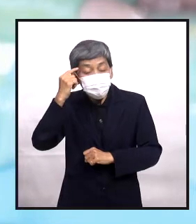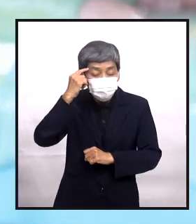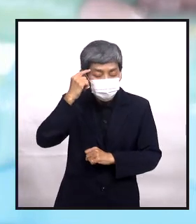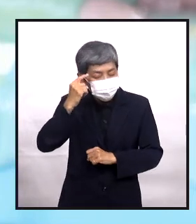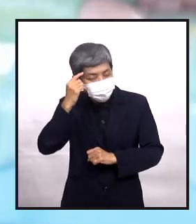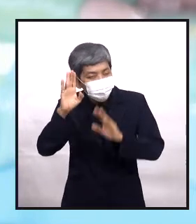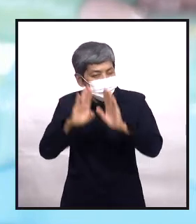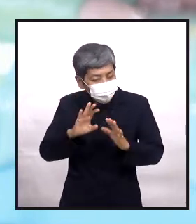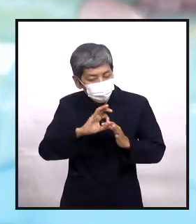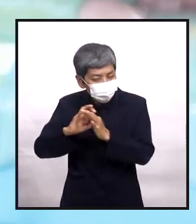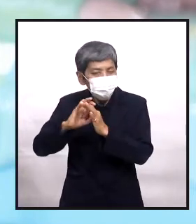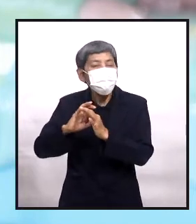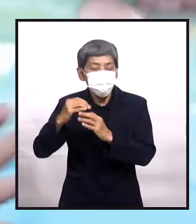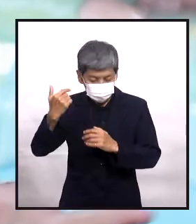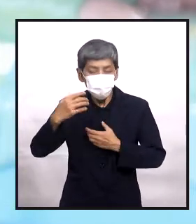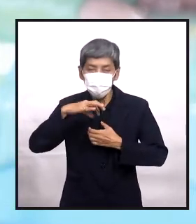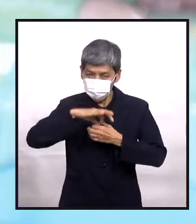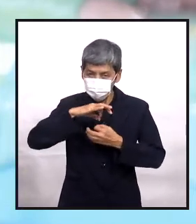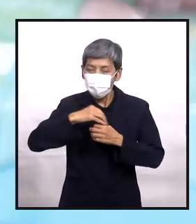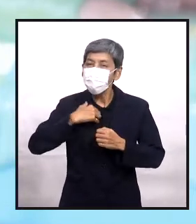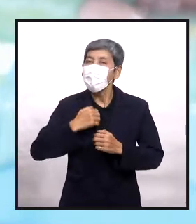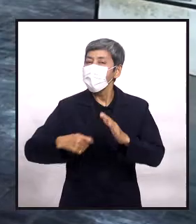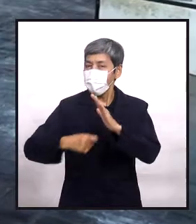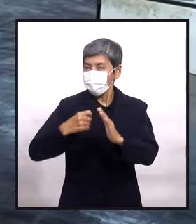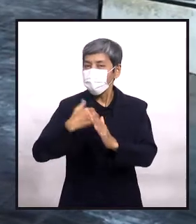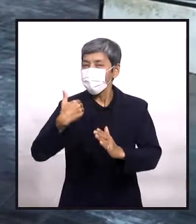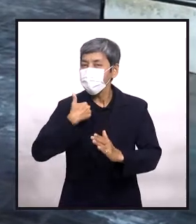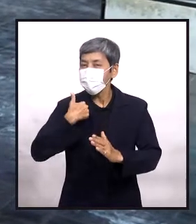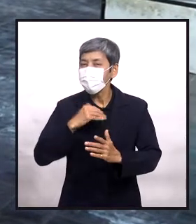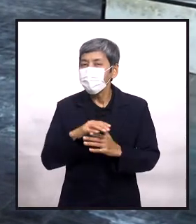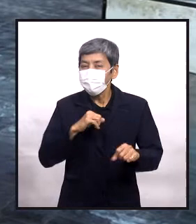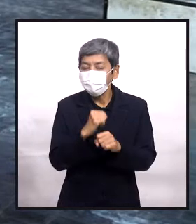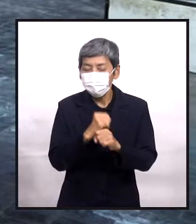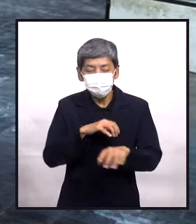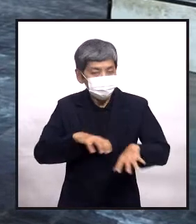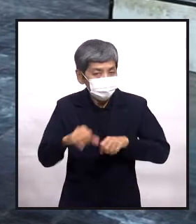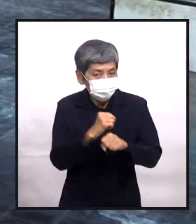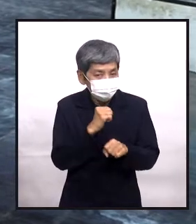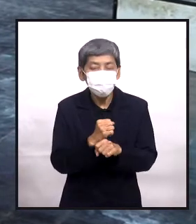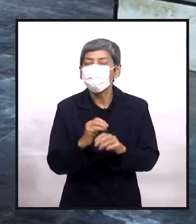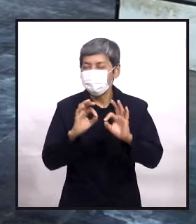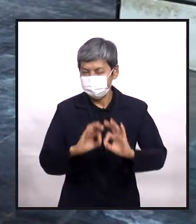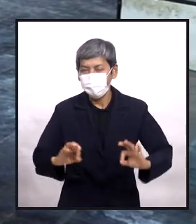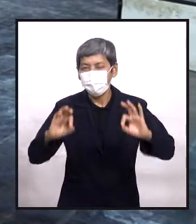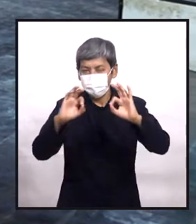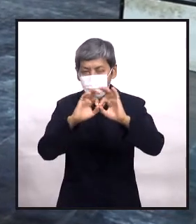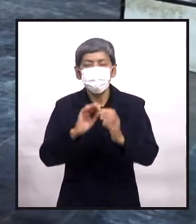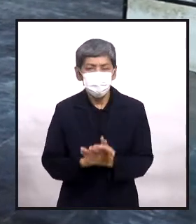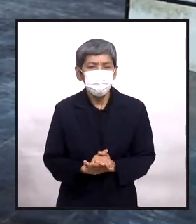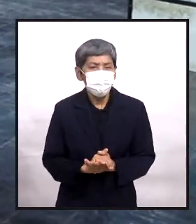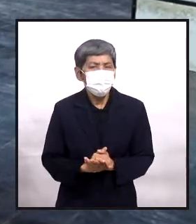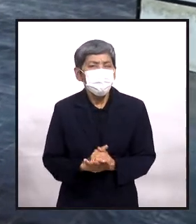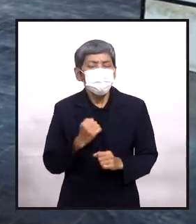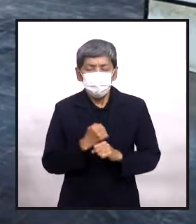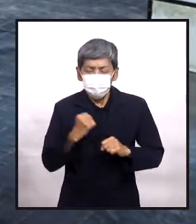ได้คิดวิเคราะห์หรือคิดเชื่อมโยงต่างๆเนี่ยมันจะอยู่บนฐานเหตุและผลเพราะฉะนั้นประสิทธิภาพในการเอาไปจัดการงานเนี่ยมันสูงกันเยอะเพราะฉะนั้นถ้